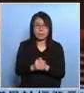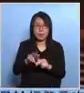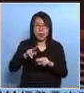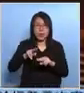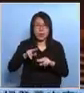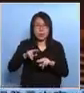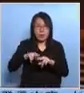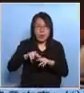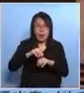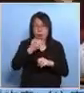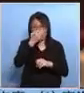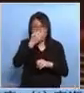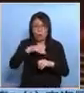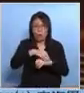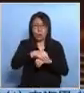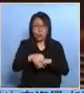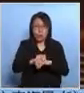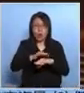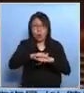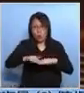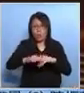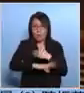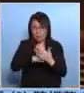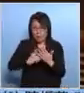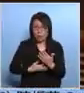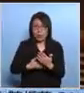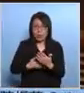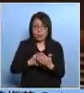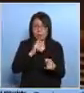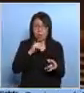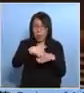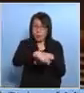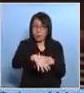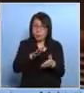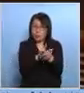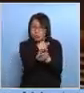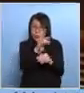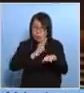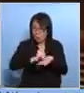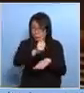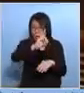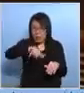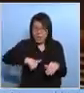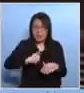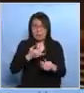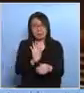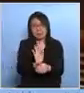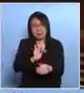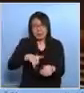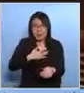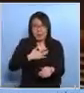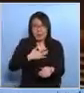安法了，那那些外地專才可能會減了分不來的了。那你如果要吸